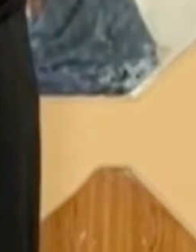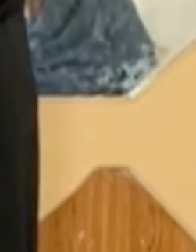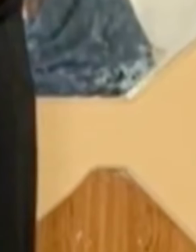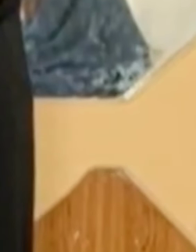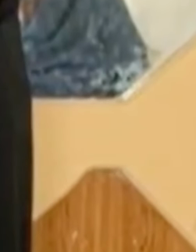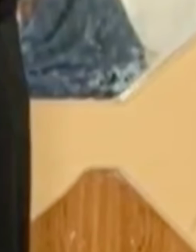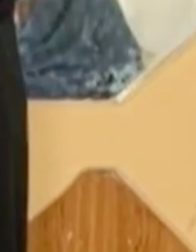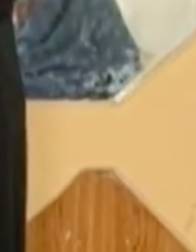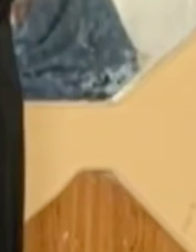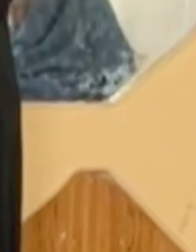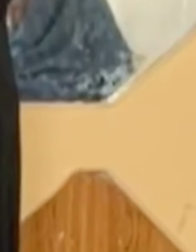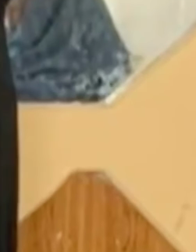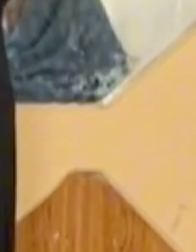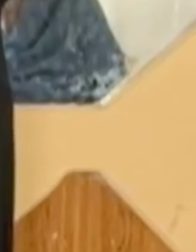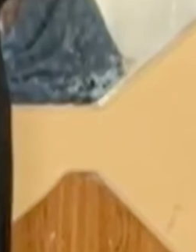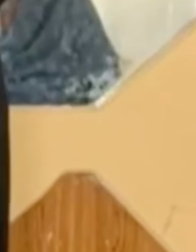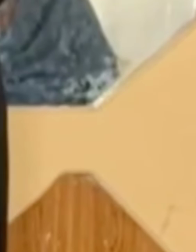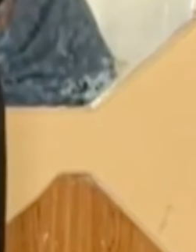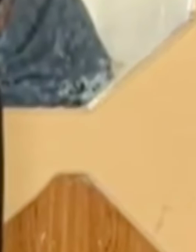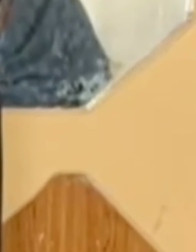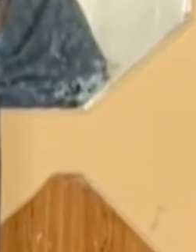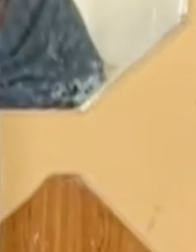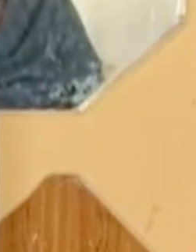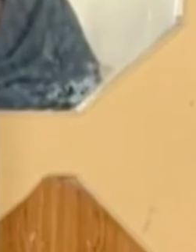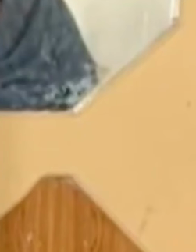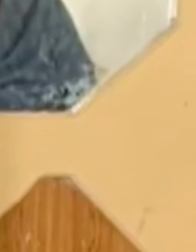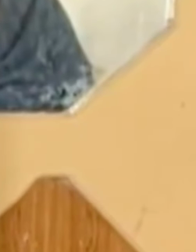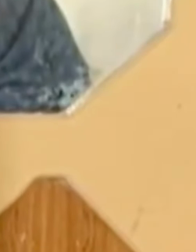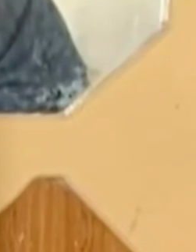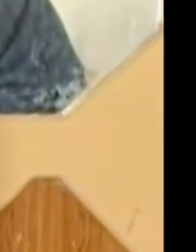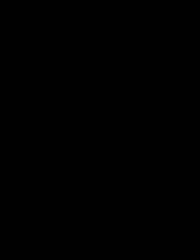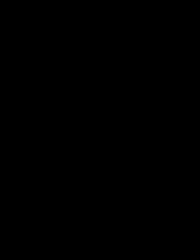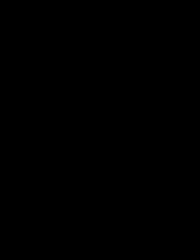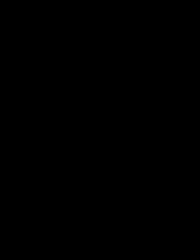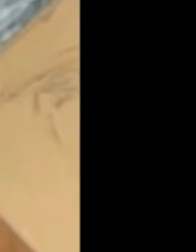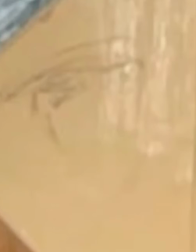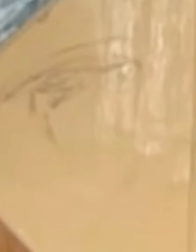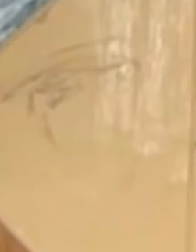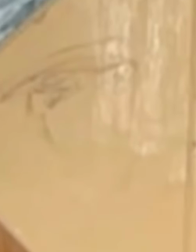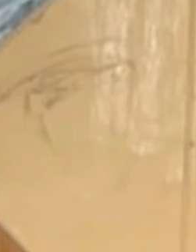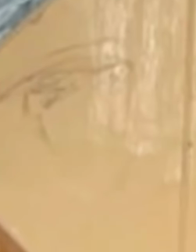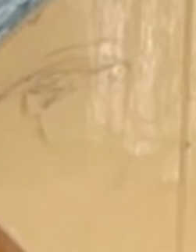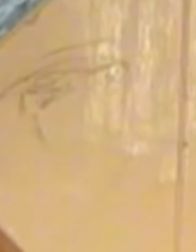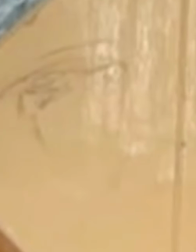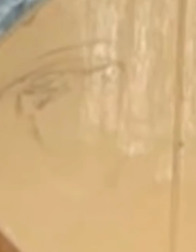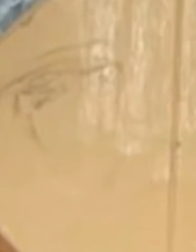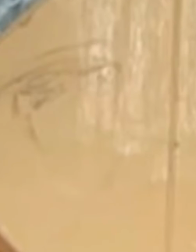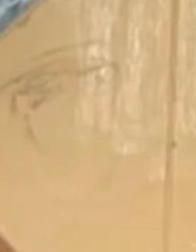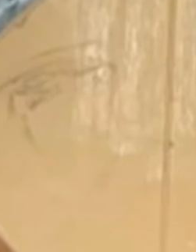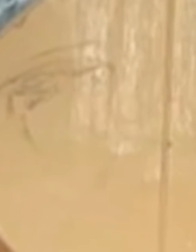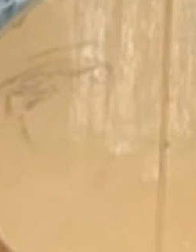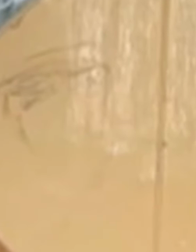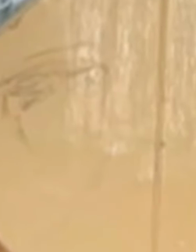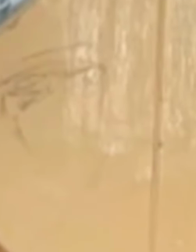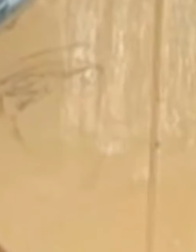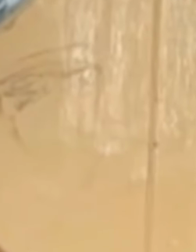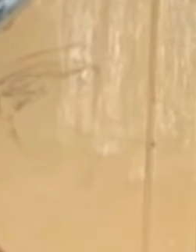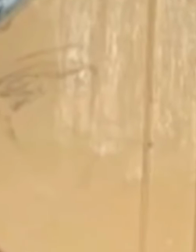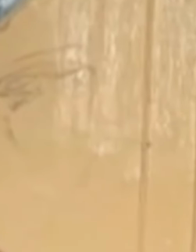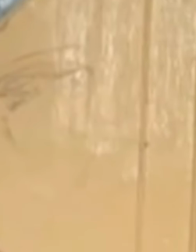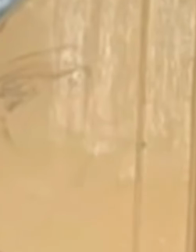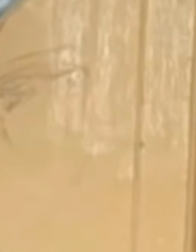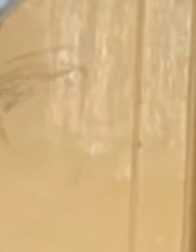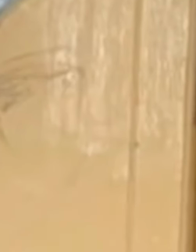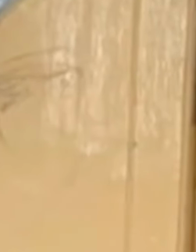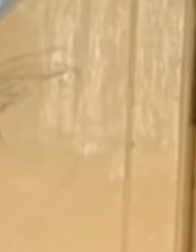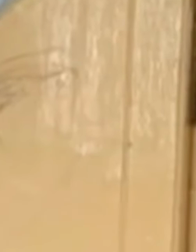Afghanen. Als Vereinigung aus verschiedenen internationalen Vereinen und Communities kommen wir am Internationalen